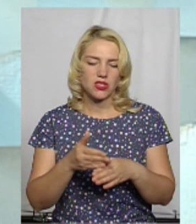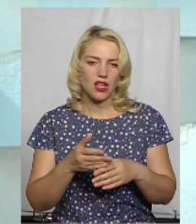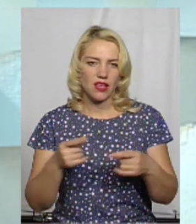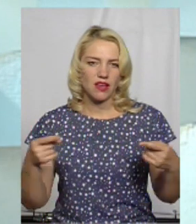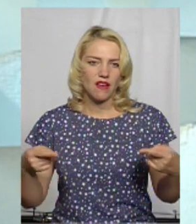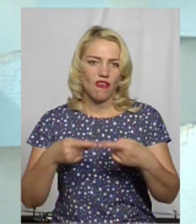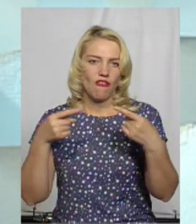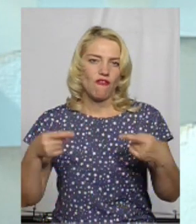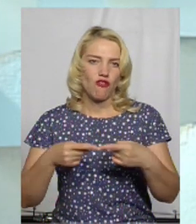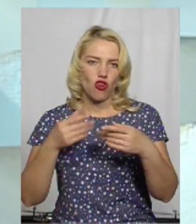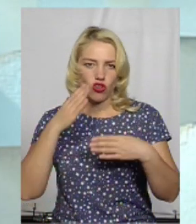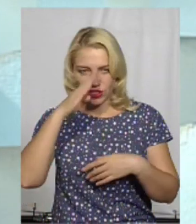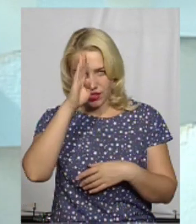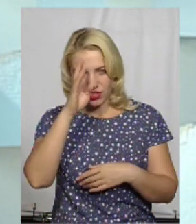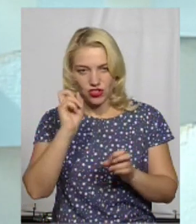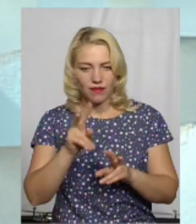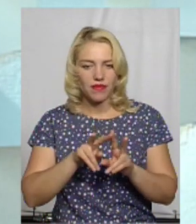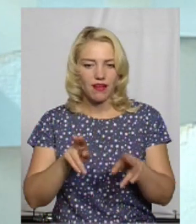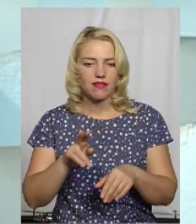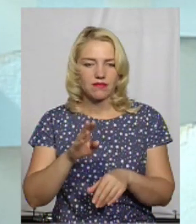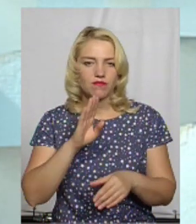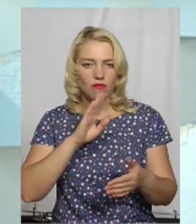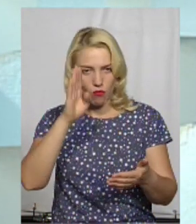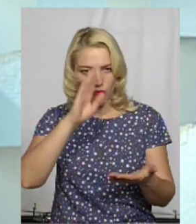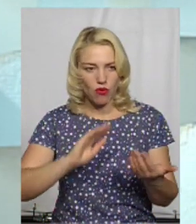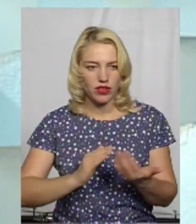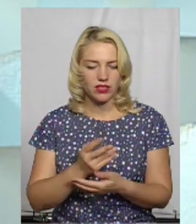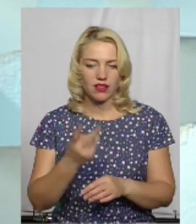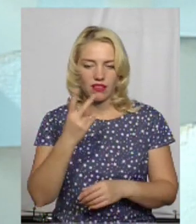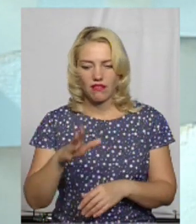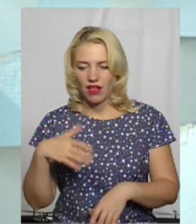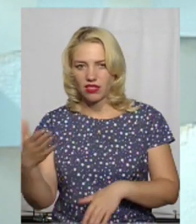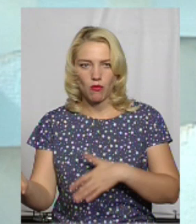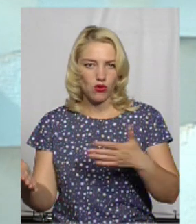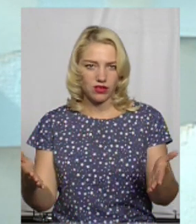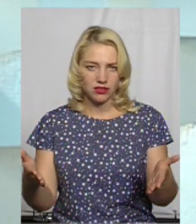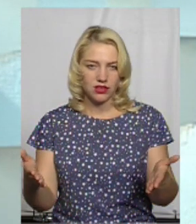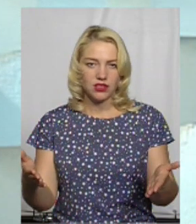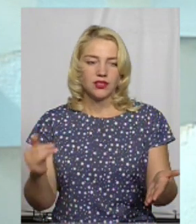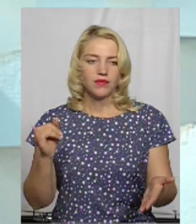ворожнечі. Так само, як і політика. Вже ділять на табори, і причому